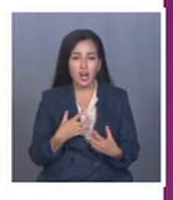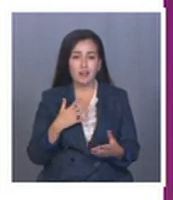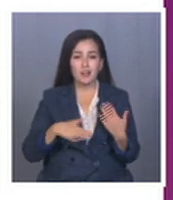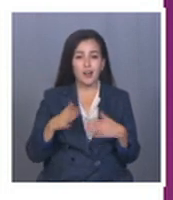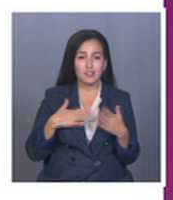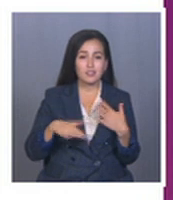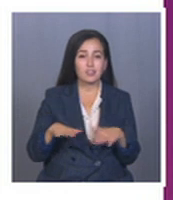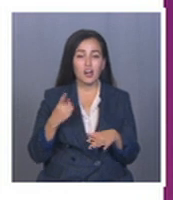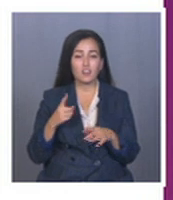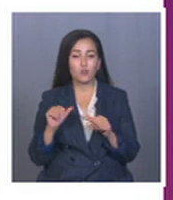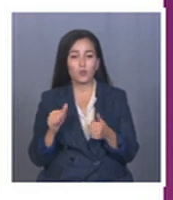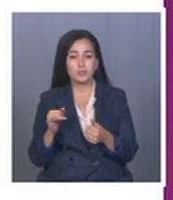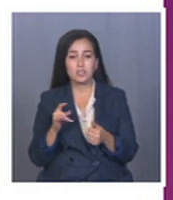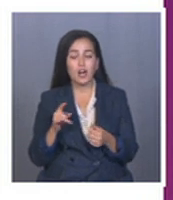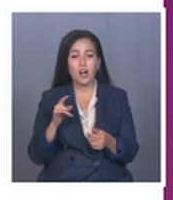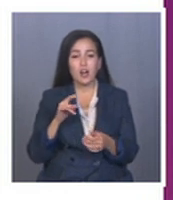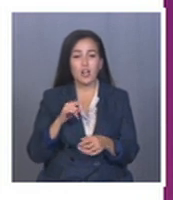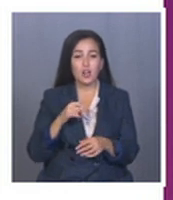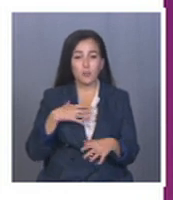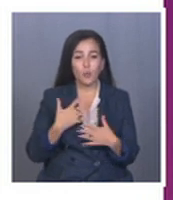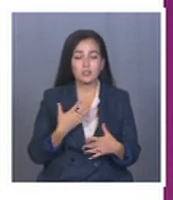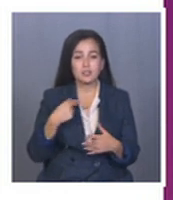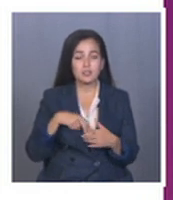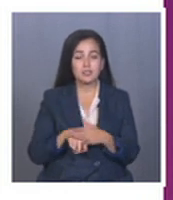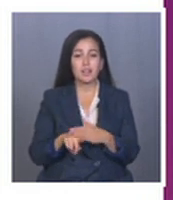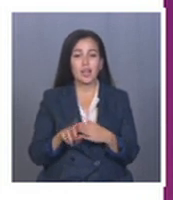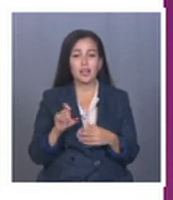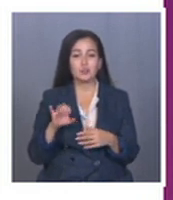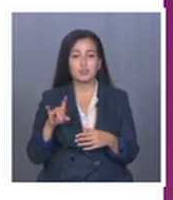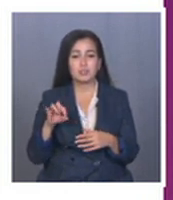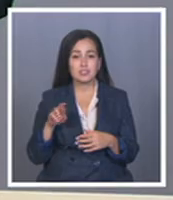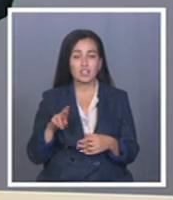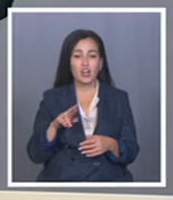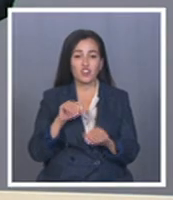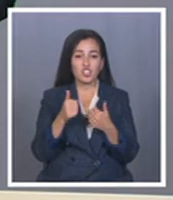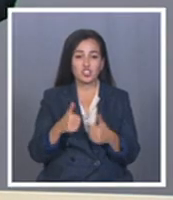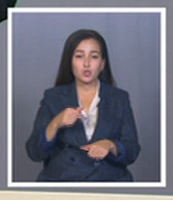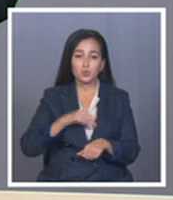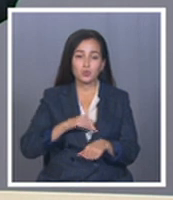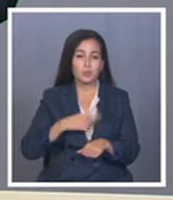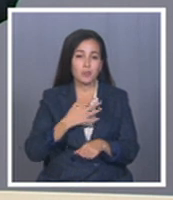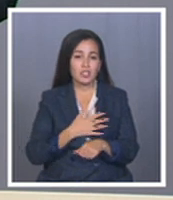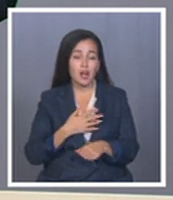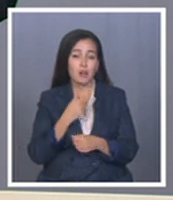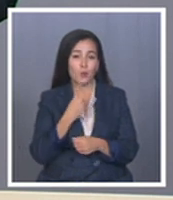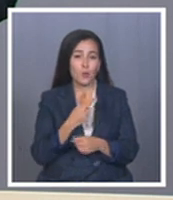из форм эмоций. Экспрессия – выражение чувств, переживаний. Рассмотрим